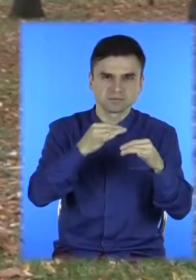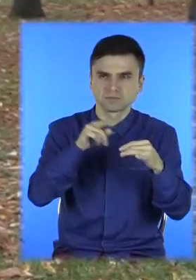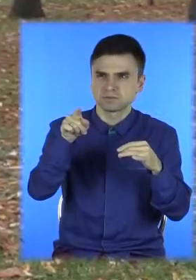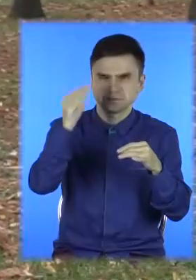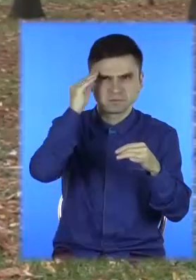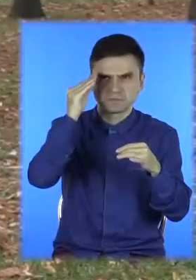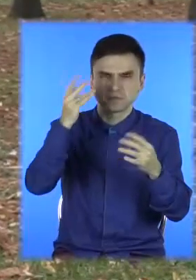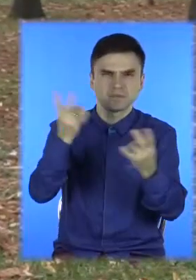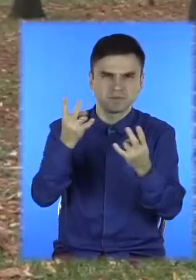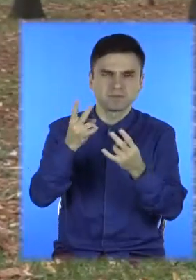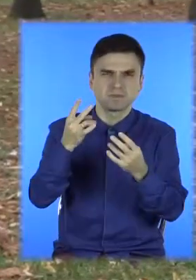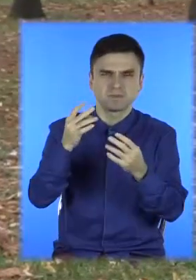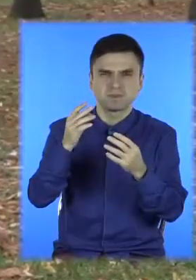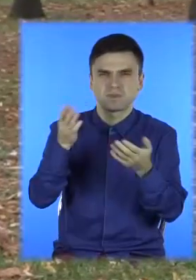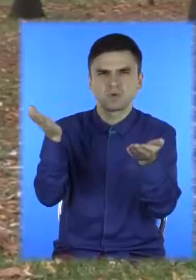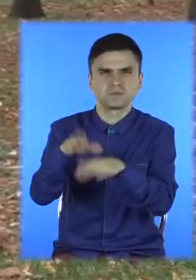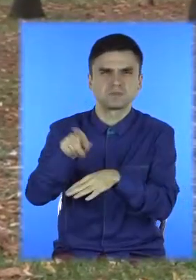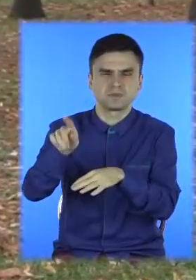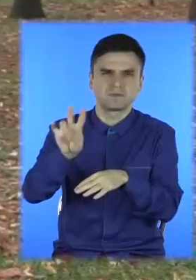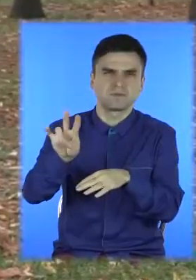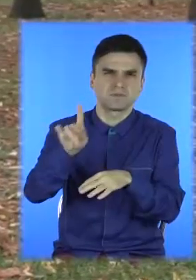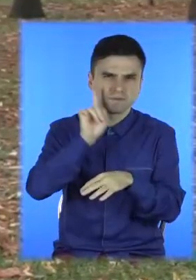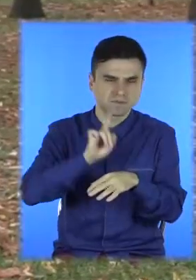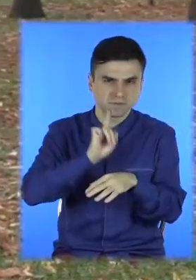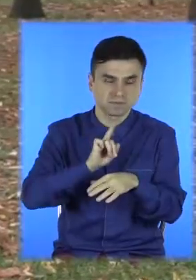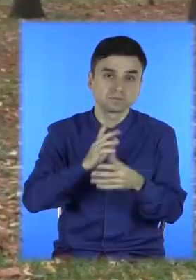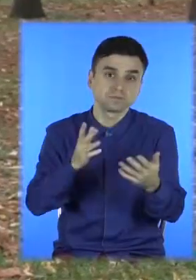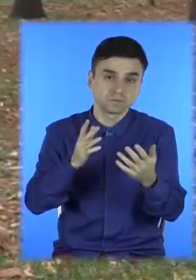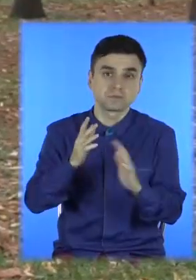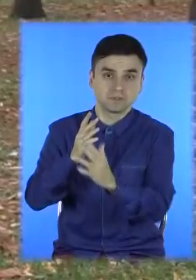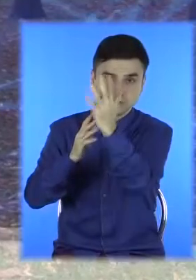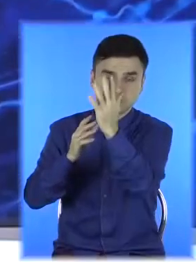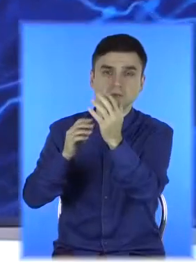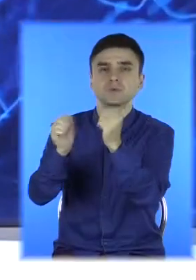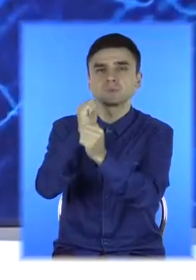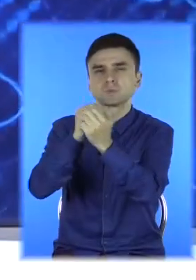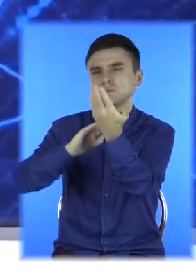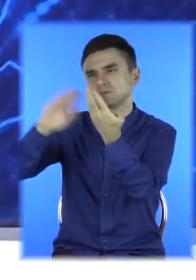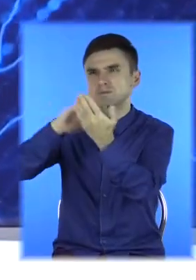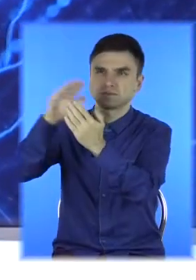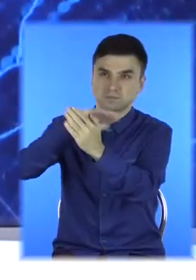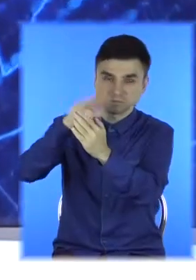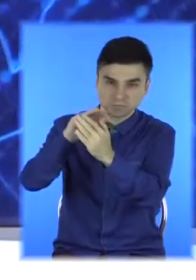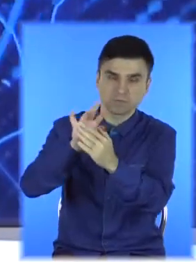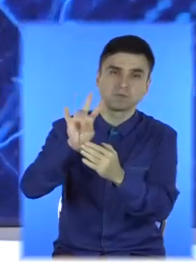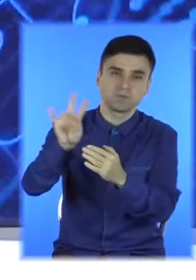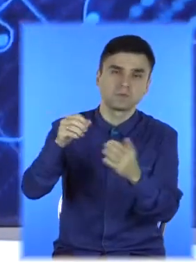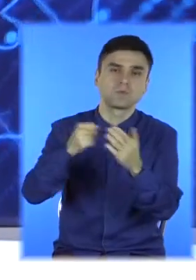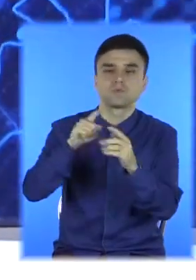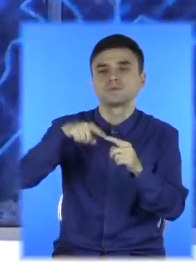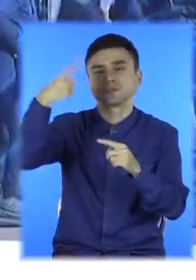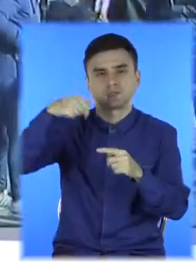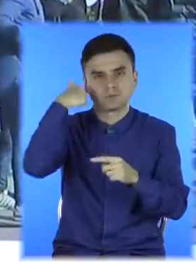тогда подрежем, все сделаем и подождем, просмотрим до следующего года. Народні караоке-співаки